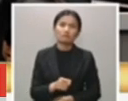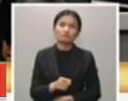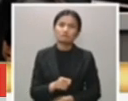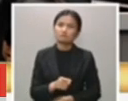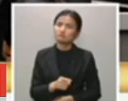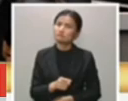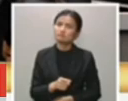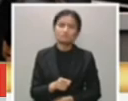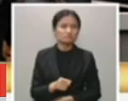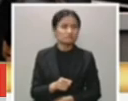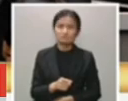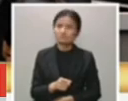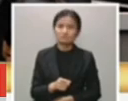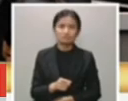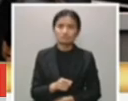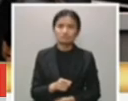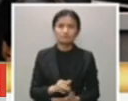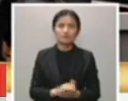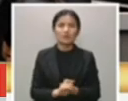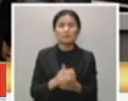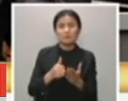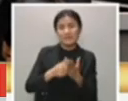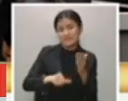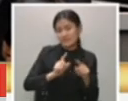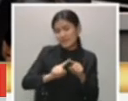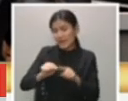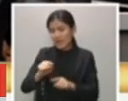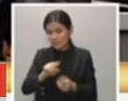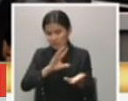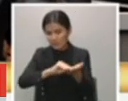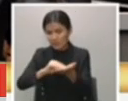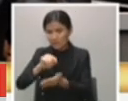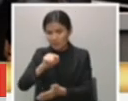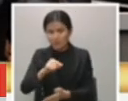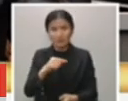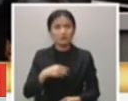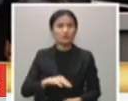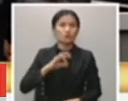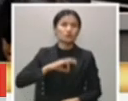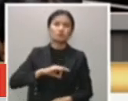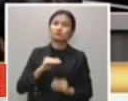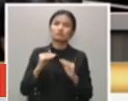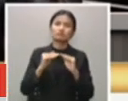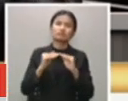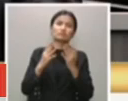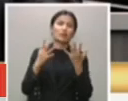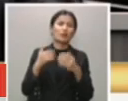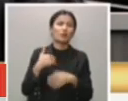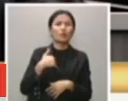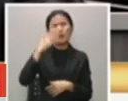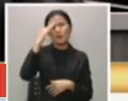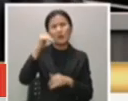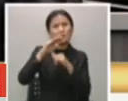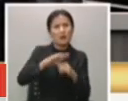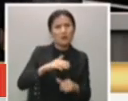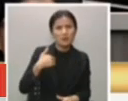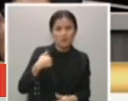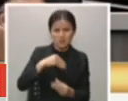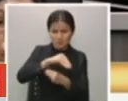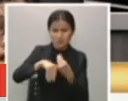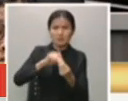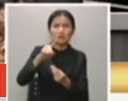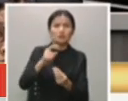กการขึ้นภาษีเหล่านี้ที่พูดมาทั้งหมดนอกจากไม่เป็นธรรมแล้วเนี่ยยังขัดกับการกระตุ้นเศรษฐกิจจริงๆด้ว